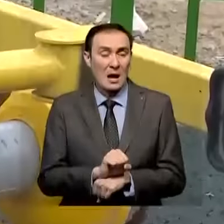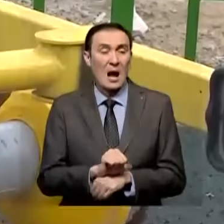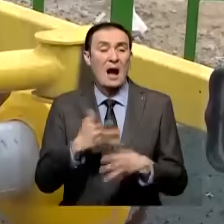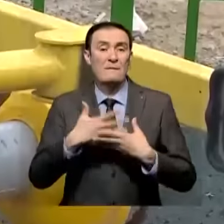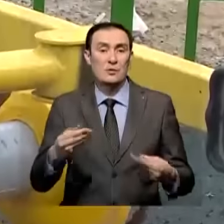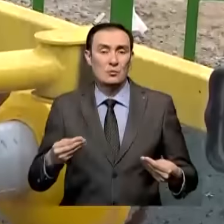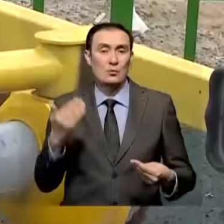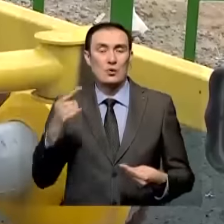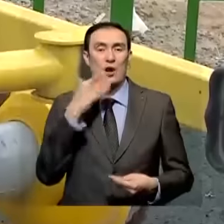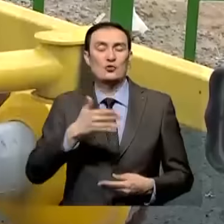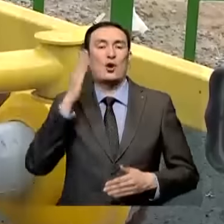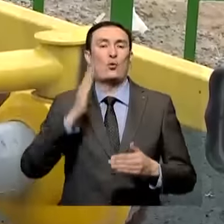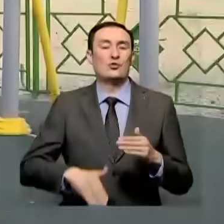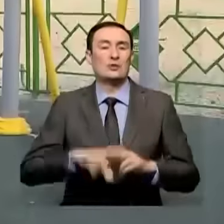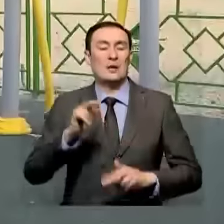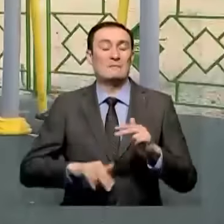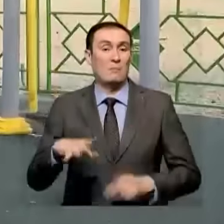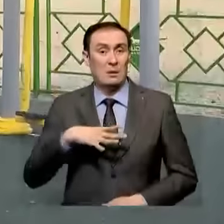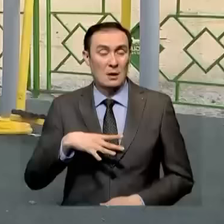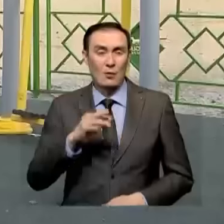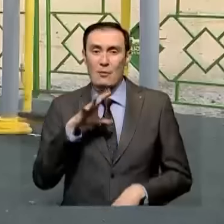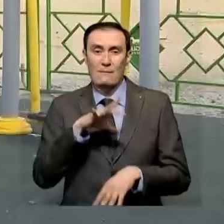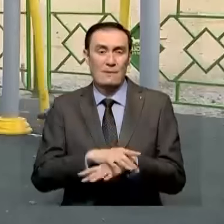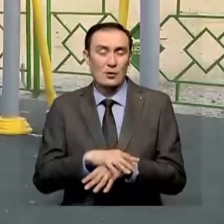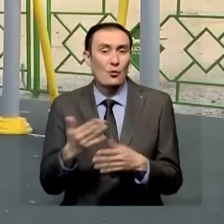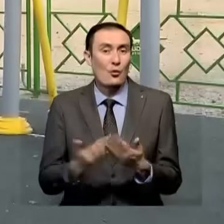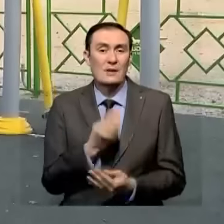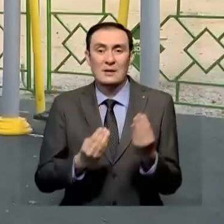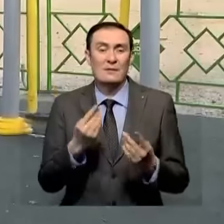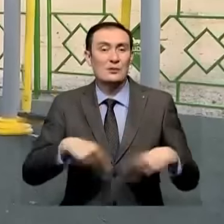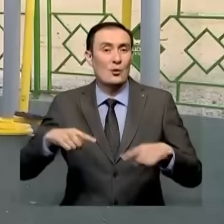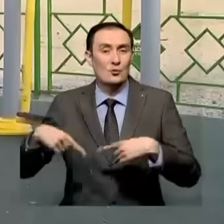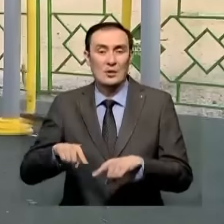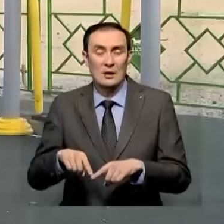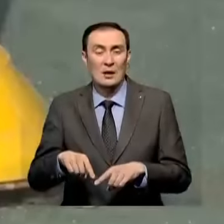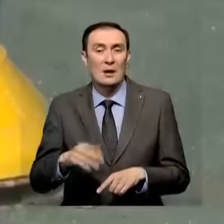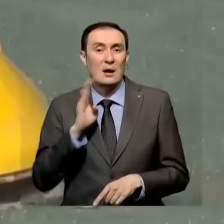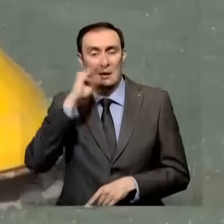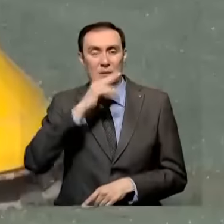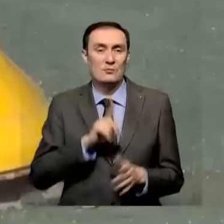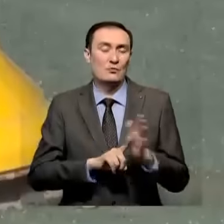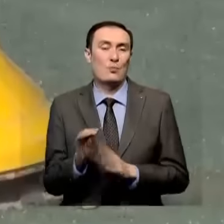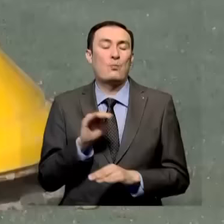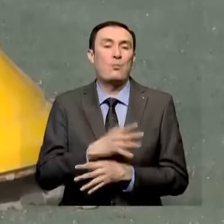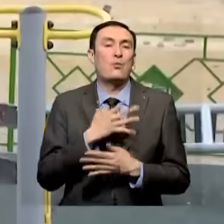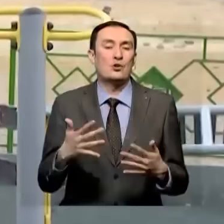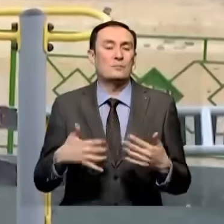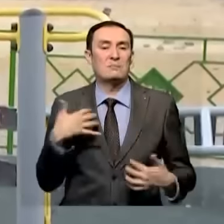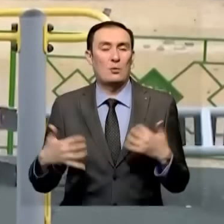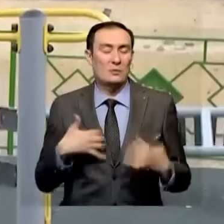весне подрядчик отчитался о завершении строительства. Однако новые игровые сооружения добавили родителям еще больше